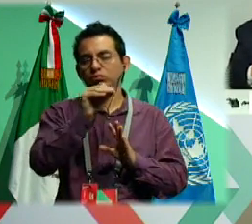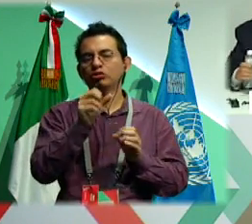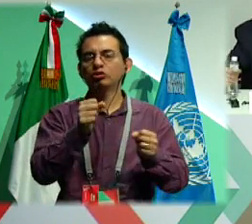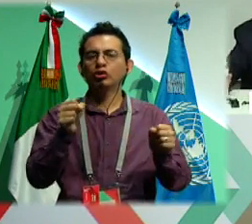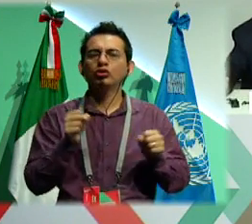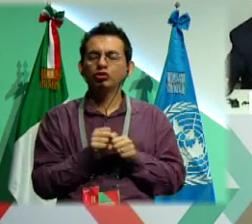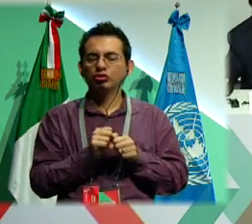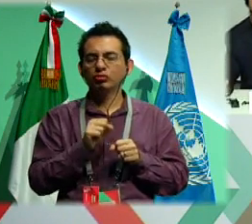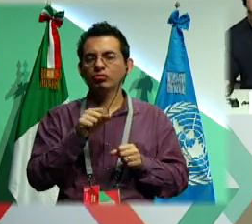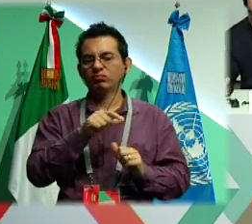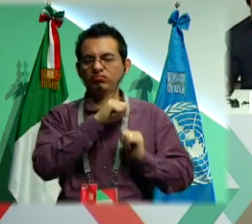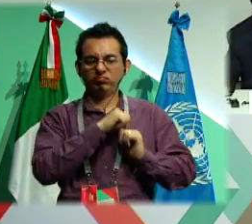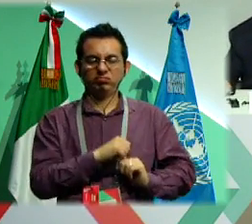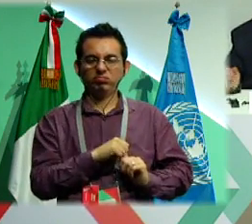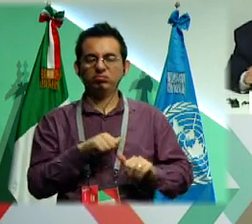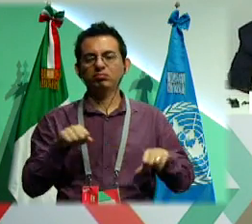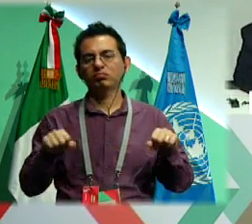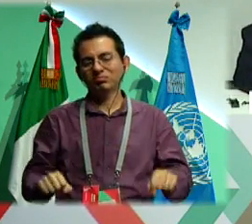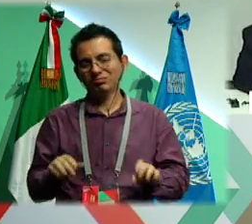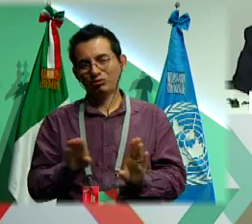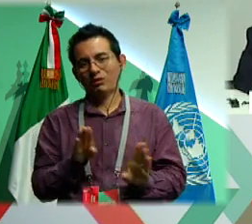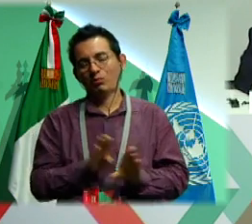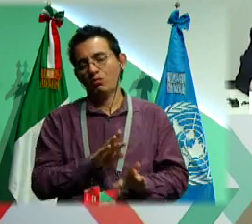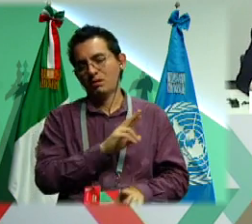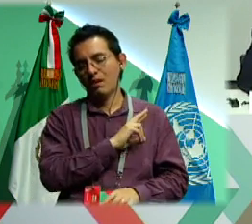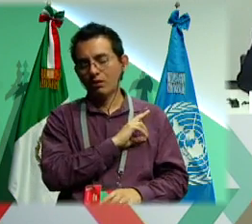Soyez tous bienvenus, membres du panel.